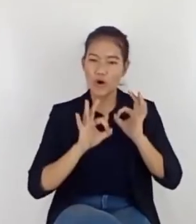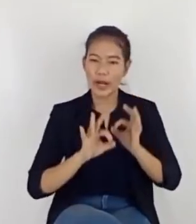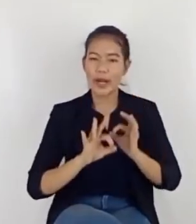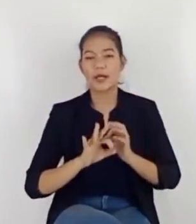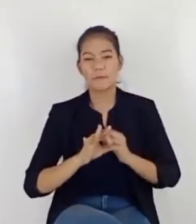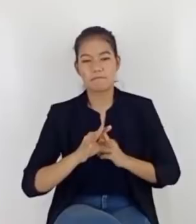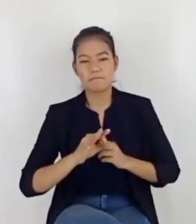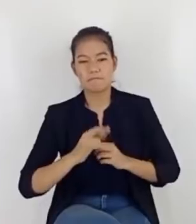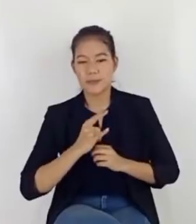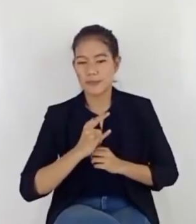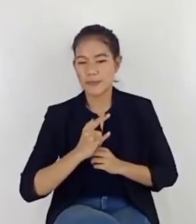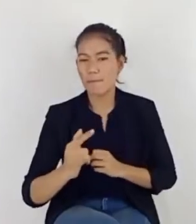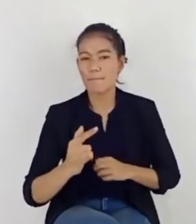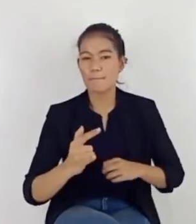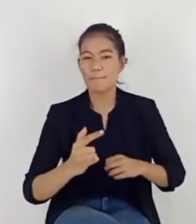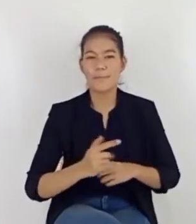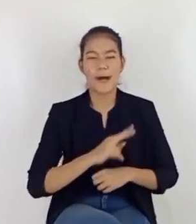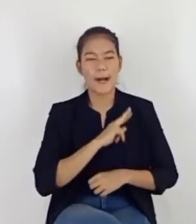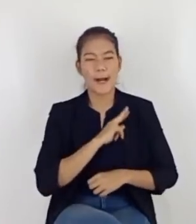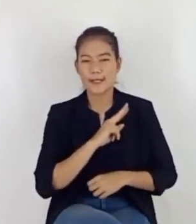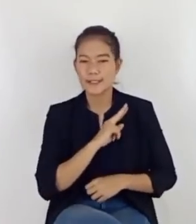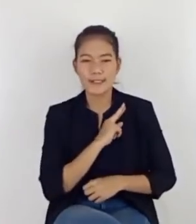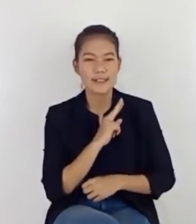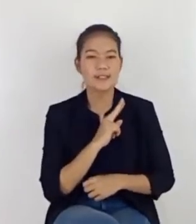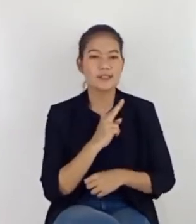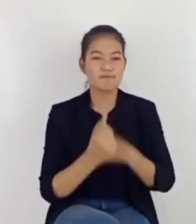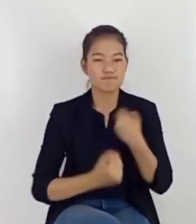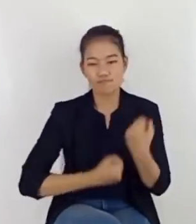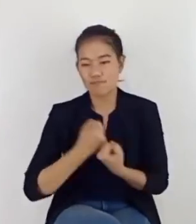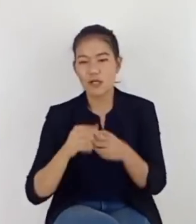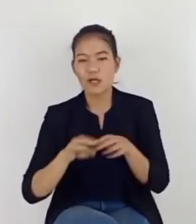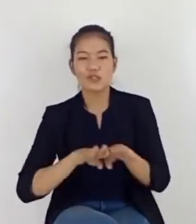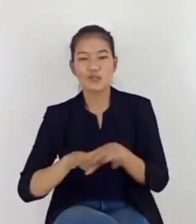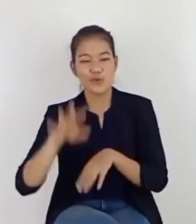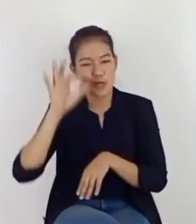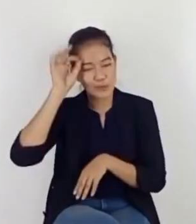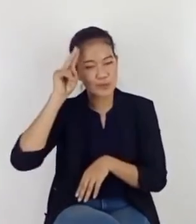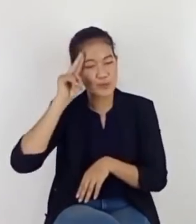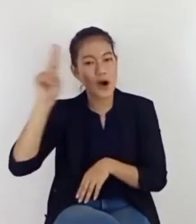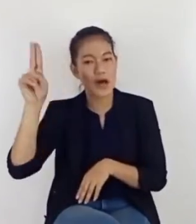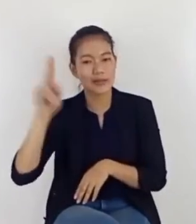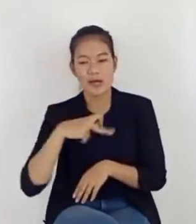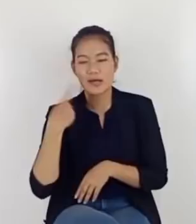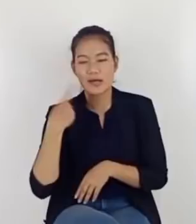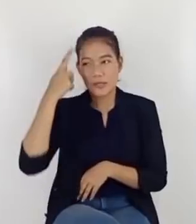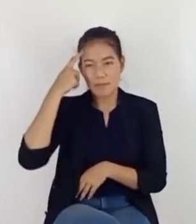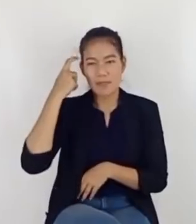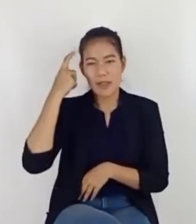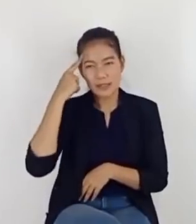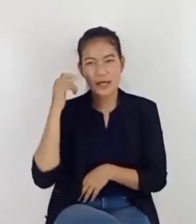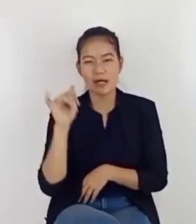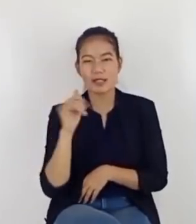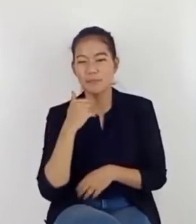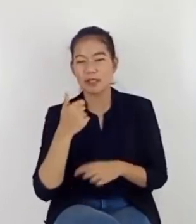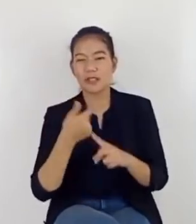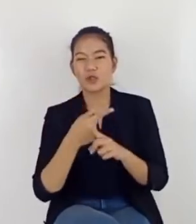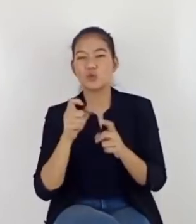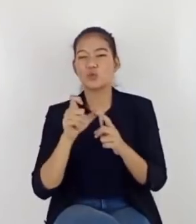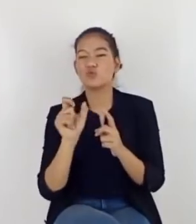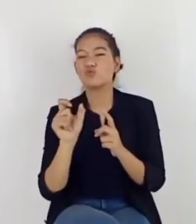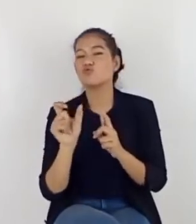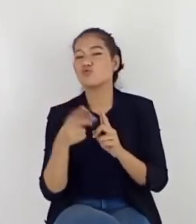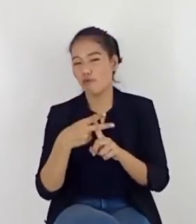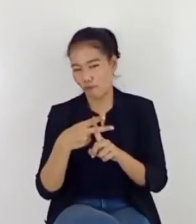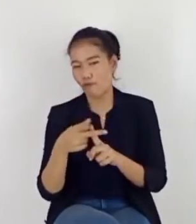tekun dalam melakukan apa yang Tuhan kehendaki dan rencanakan. Kami belajar seperti Yusuf, di